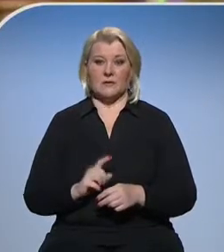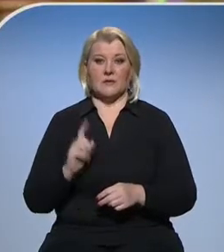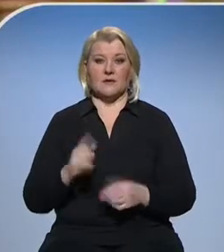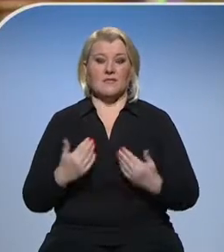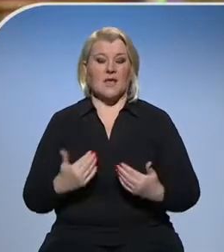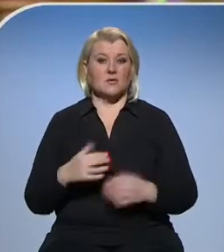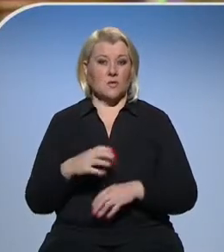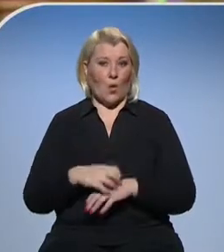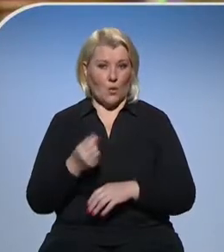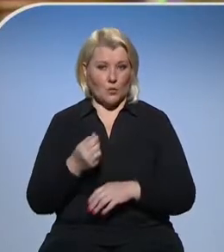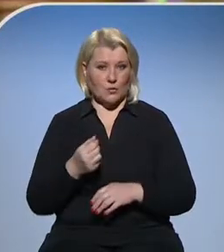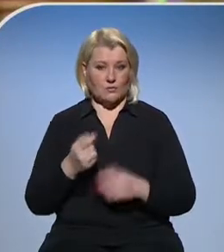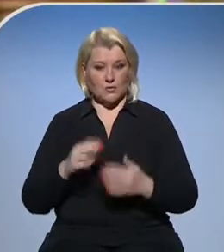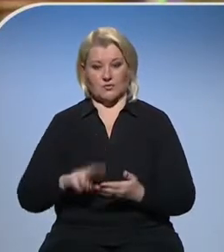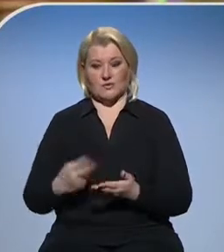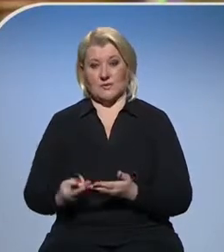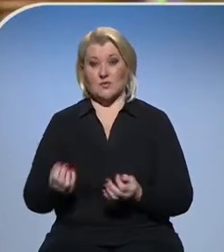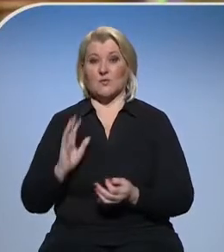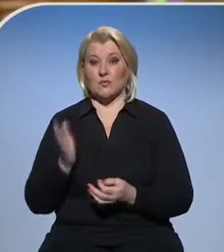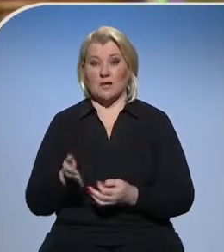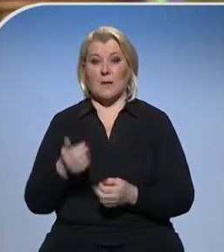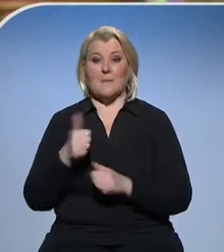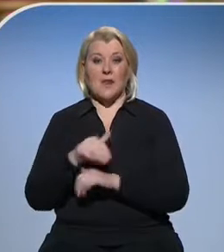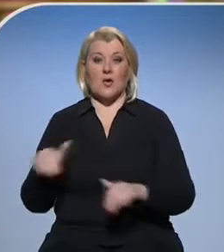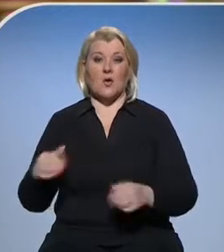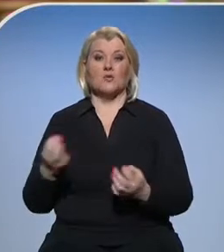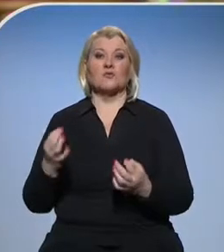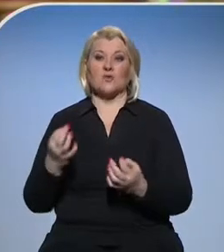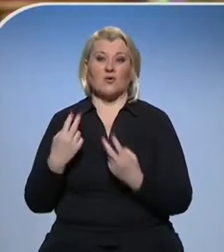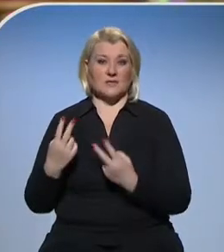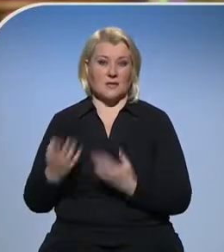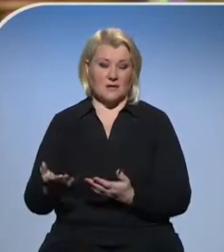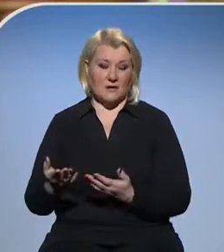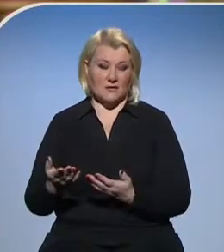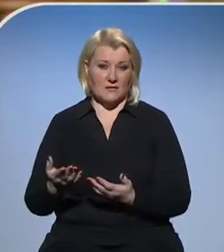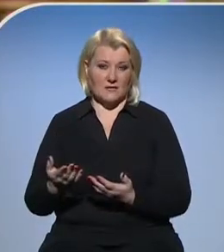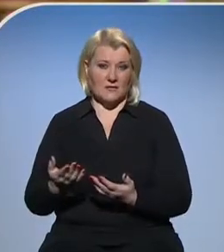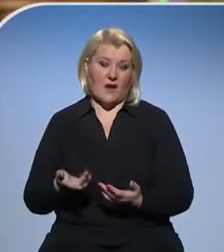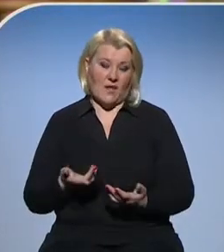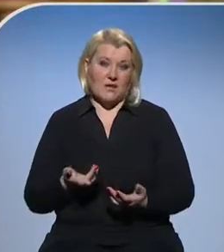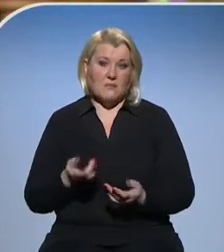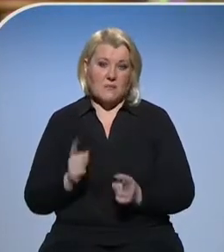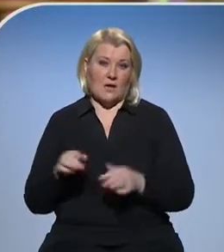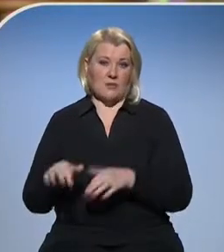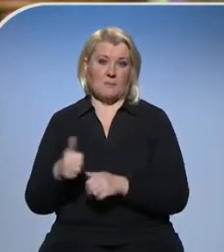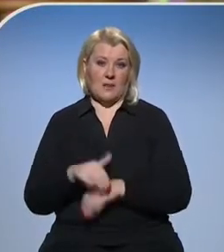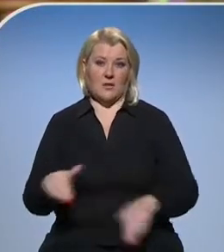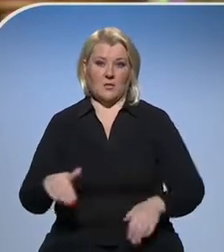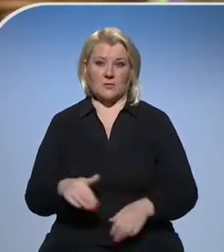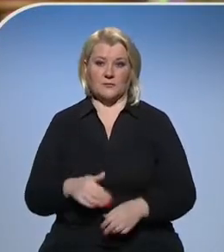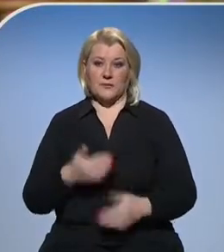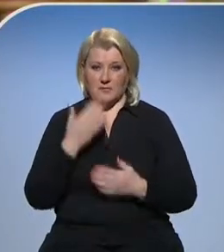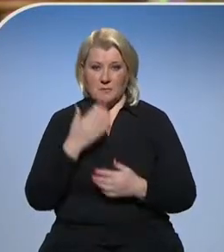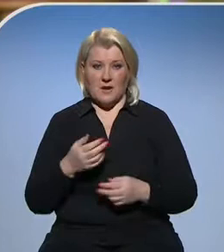v dnešních korunách zase, když to přepočtete, tak je otázka, co za ten milion koupíte. Ale no právě. Aspoň nominálně by tam ten milion měl být. A ono to vypadá jako strašně